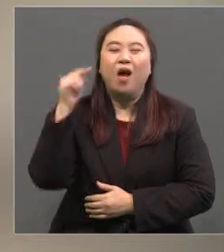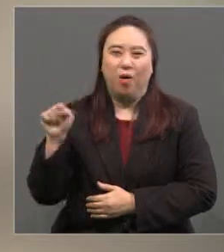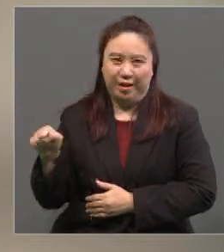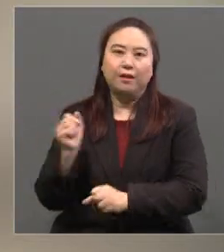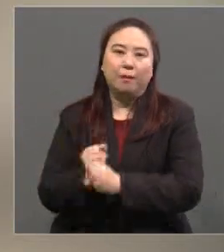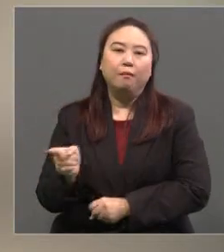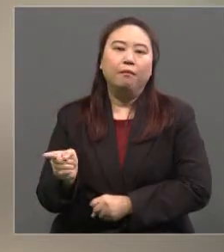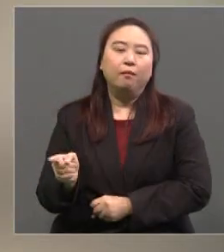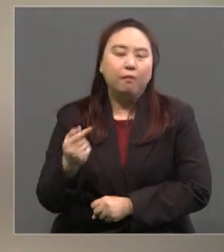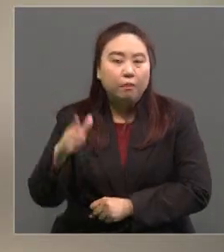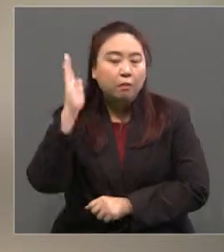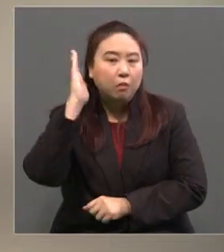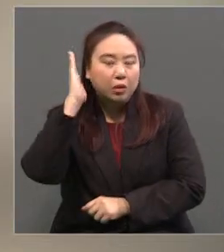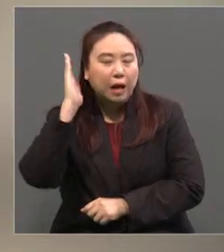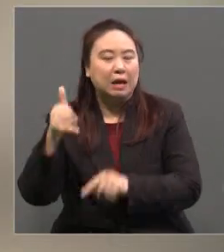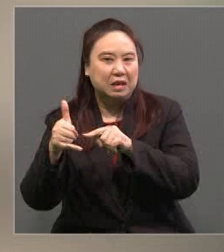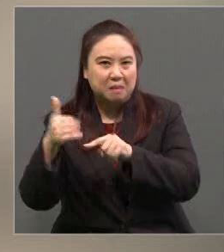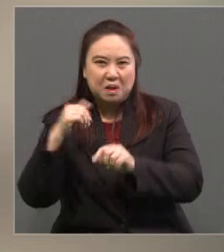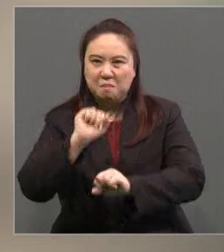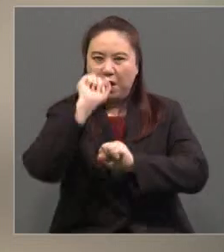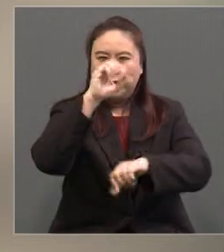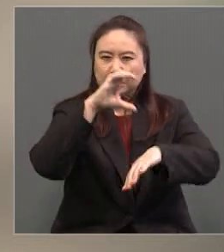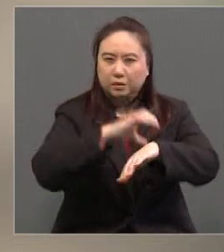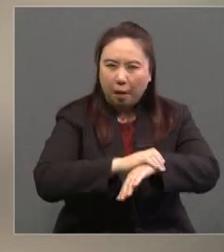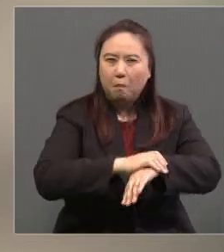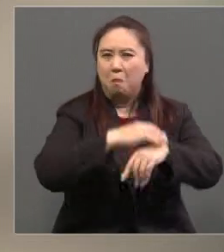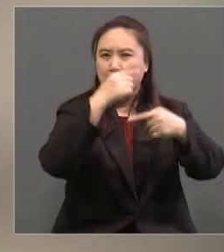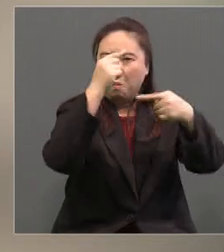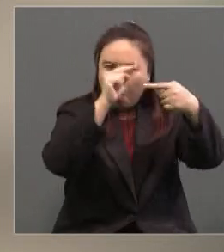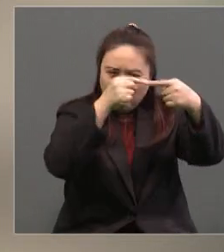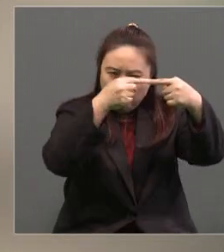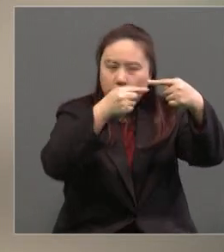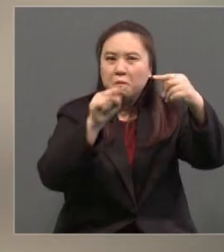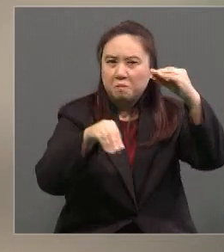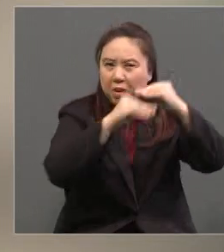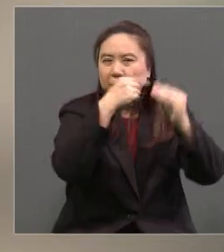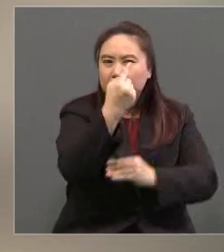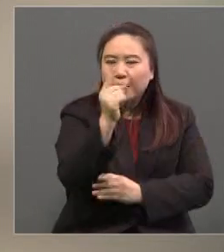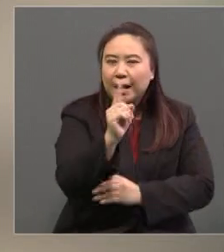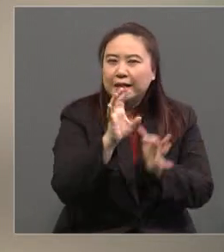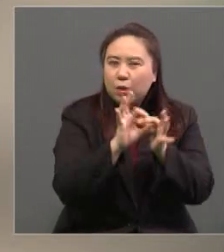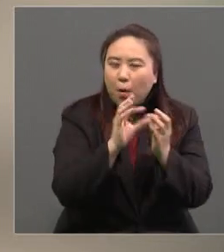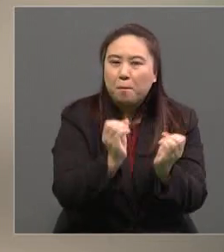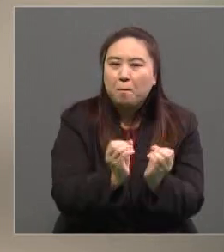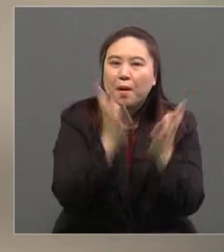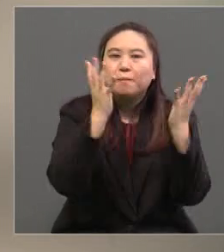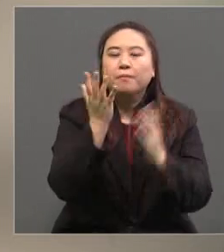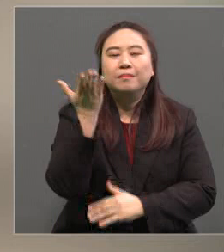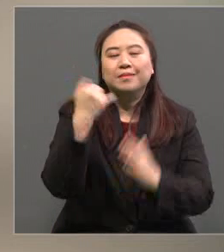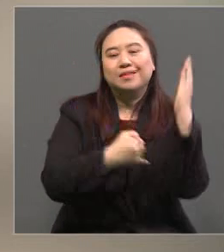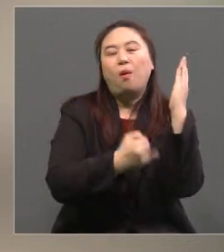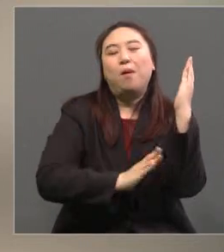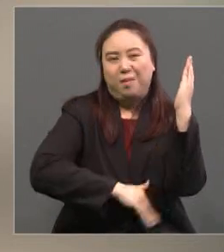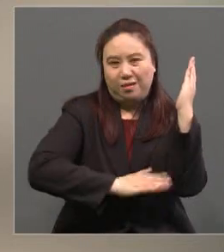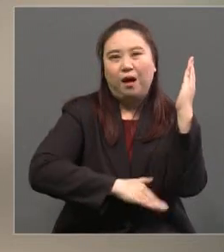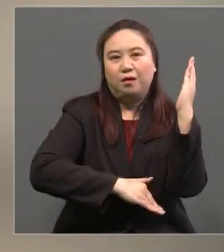ค่ะโดยนายอิบรอฮิมนะคะยังมีหมายจับในคดีความมั่นคงอีกหนึ่งหมายด้วยเกี่ยวกับเหตุระเบิดในพื้นที่จังหวัดชายแดน